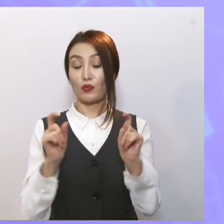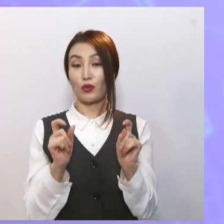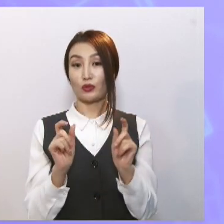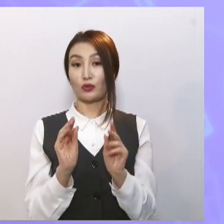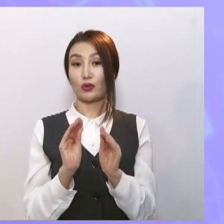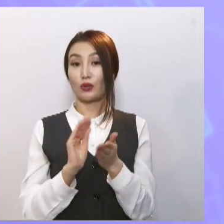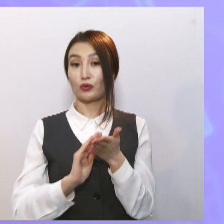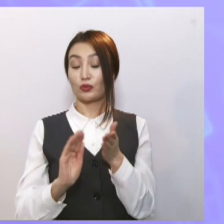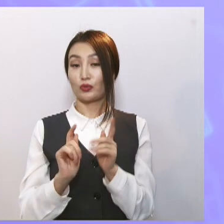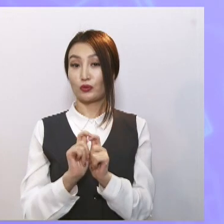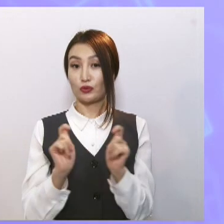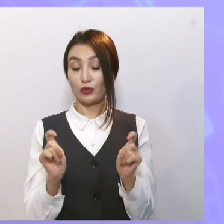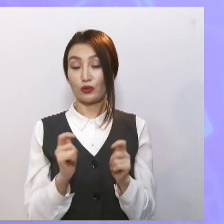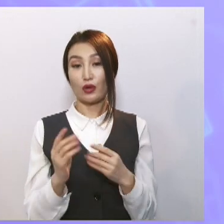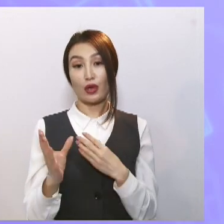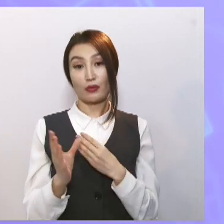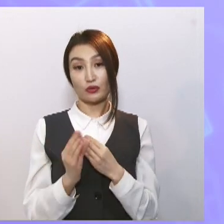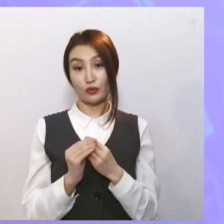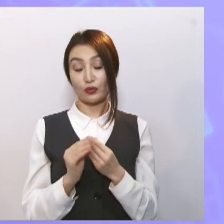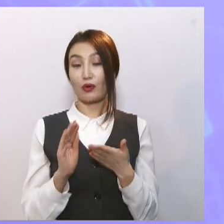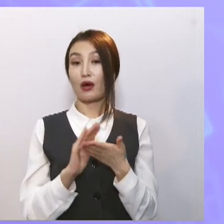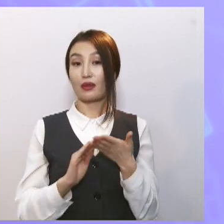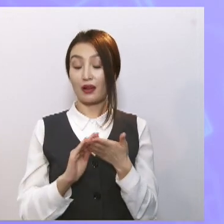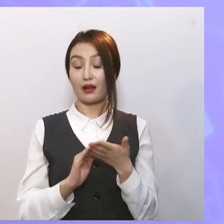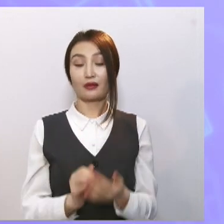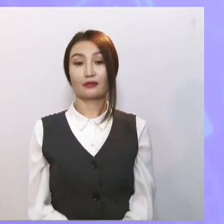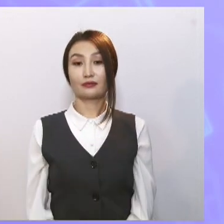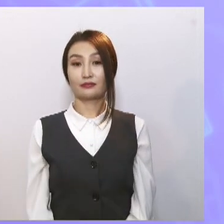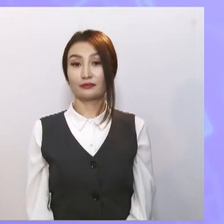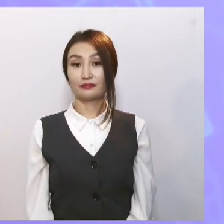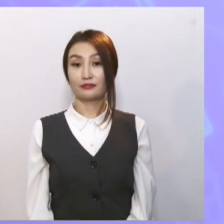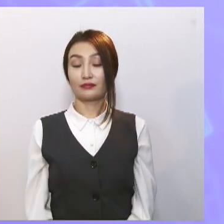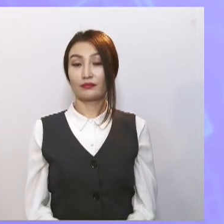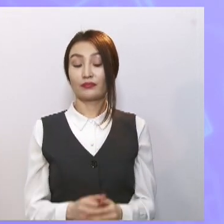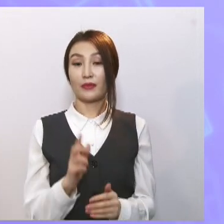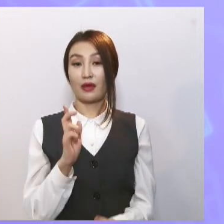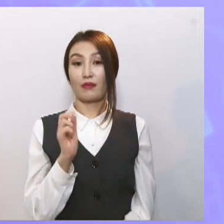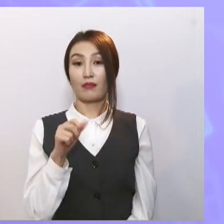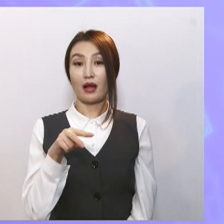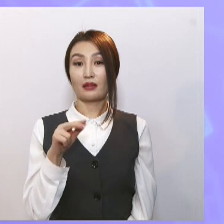түзөлү. Мени менен чогу кайталагыла. Балапан.